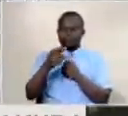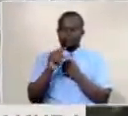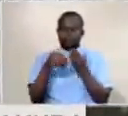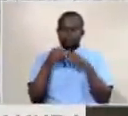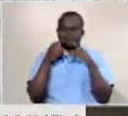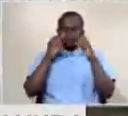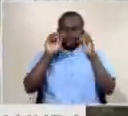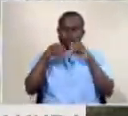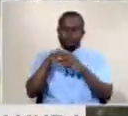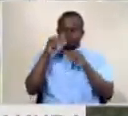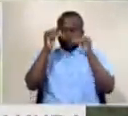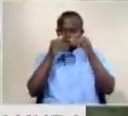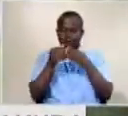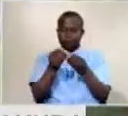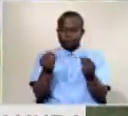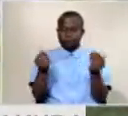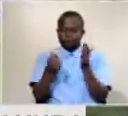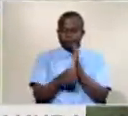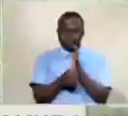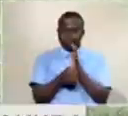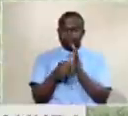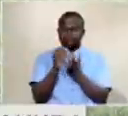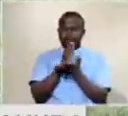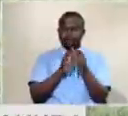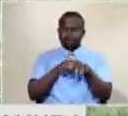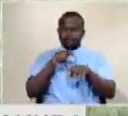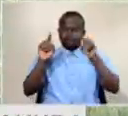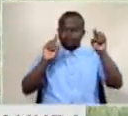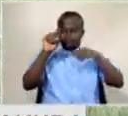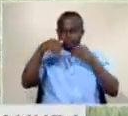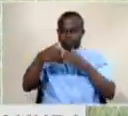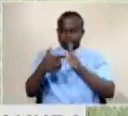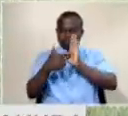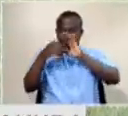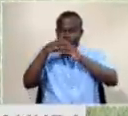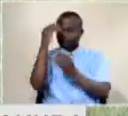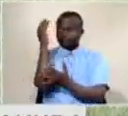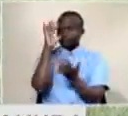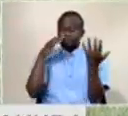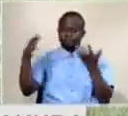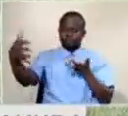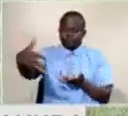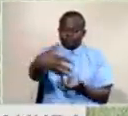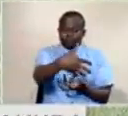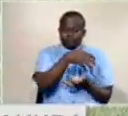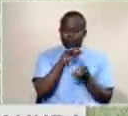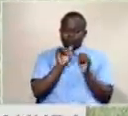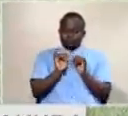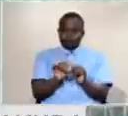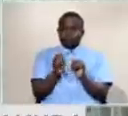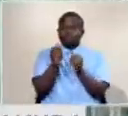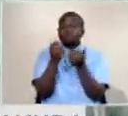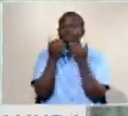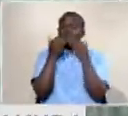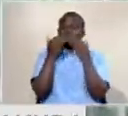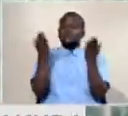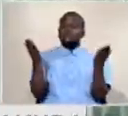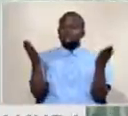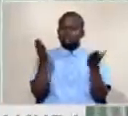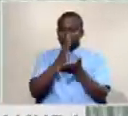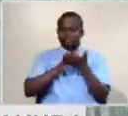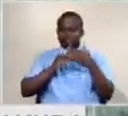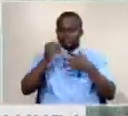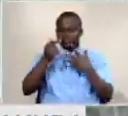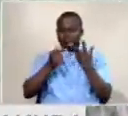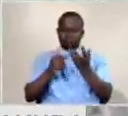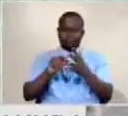buvuga kandi ko mu rwego rwo gukemura ikibazo cya hamwe na hamwe hagaragara ko amashyamba asarurwa hagasigara aho hambaye ubusa, hari bimwe